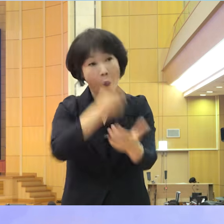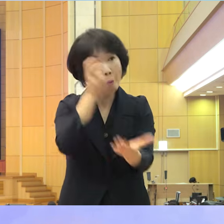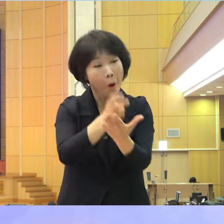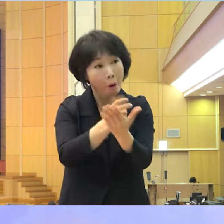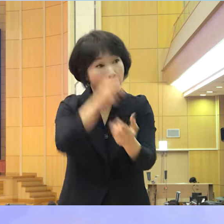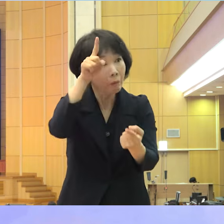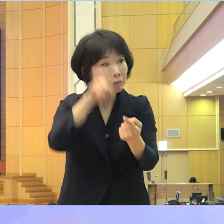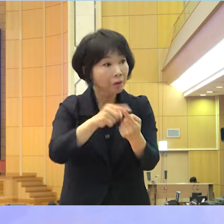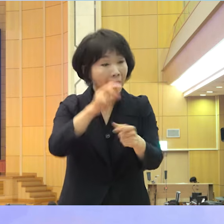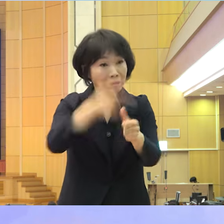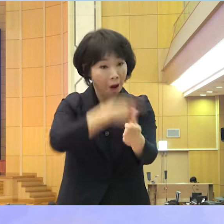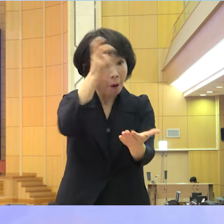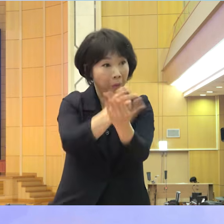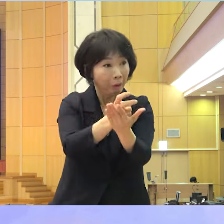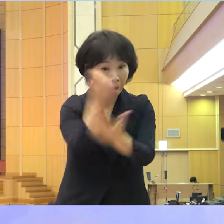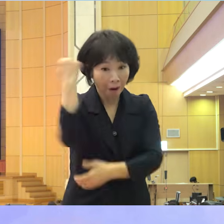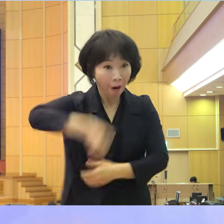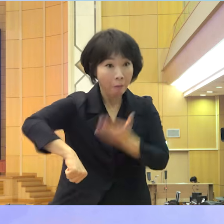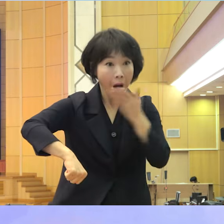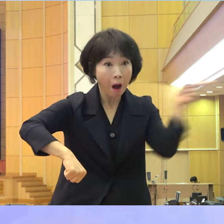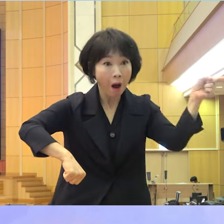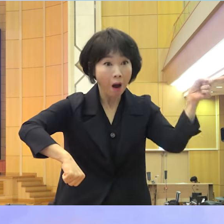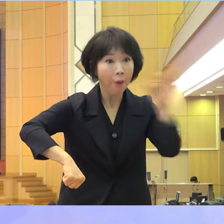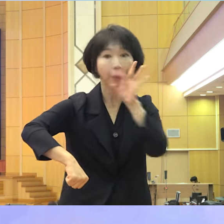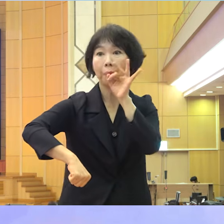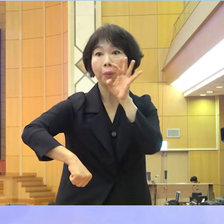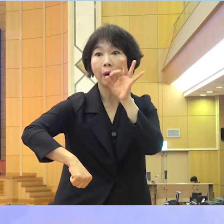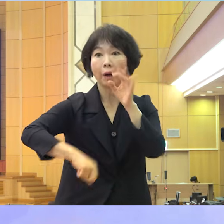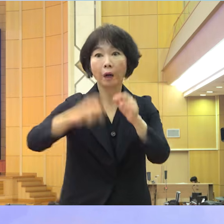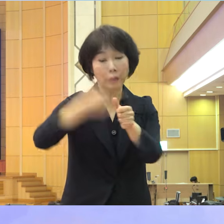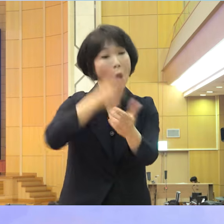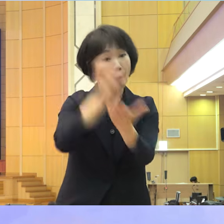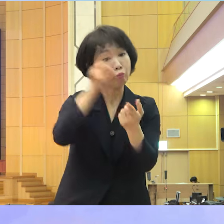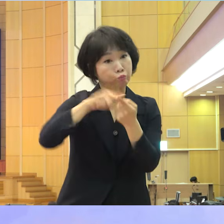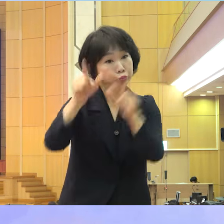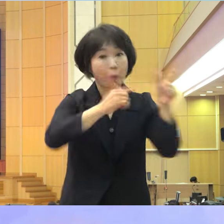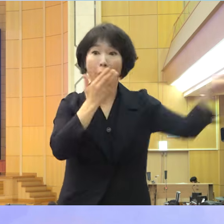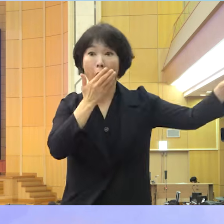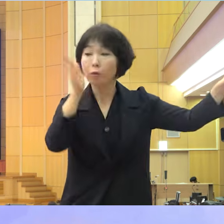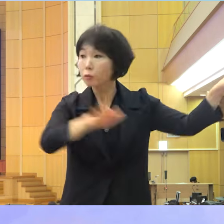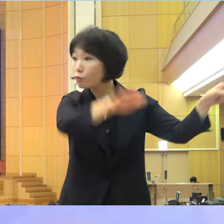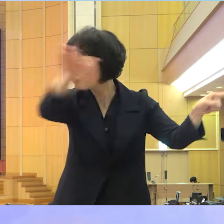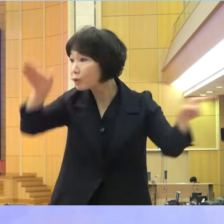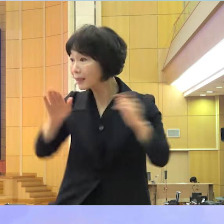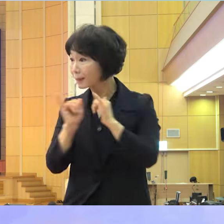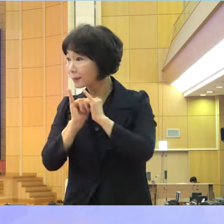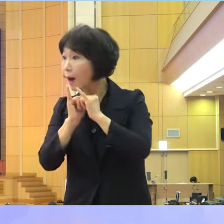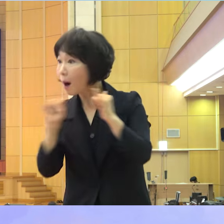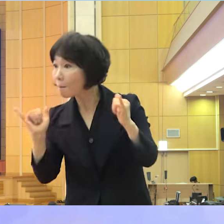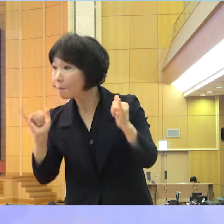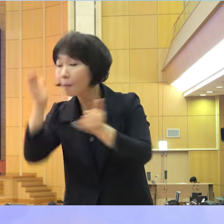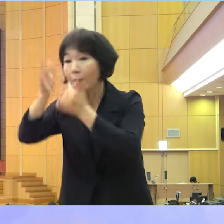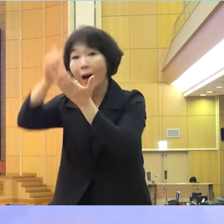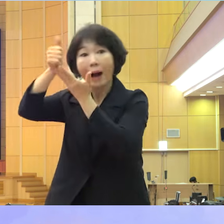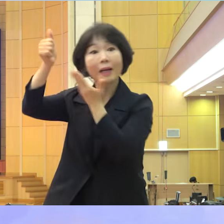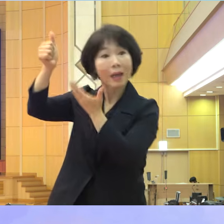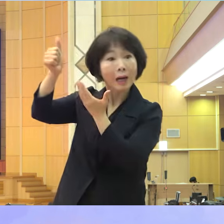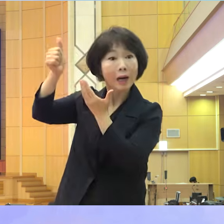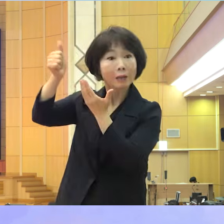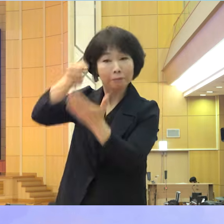자연의 법칙을 거슬릴 수가 없습니다. 그런데 우리 사람은